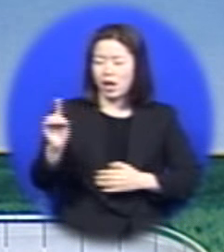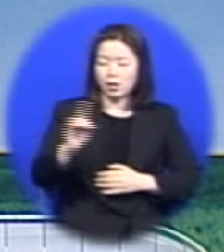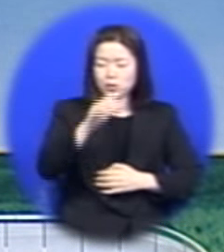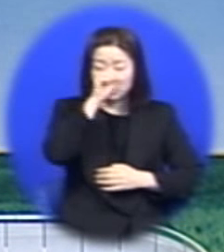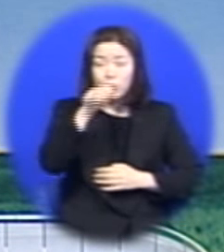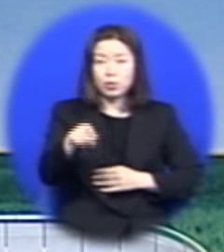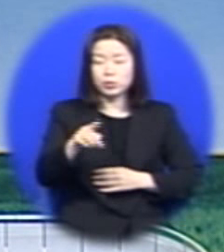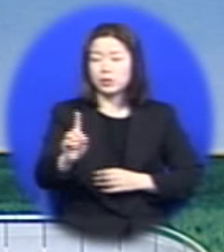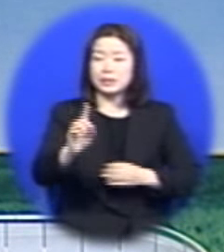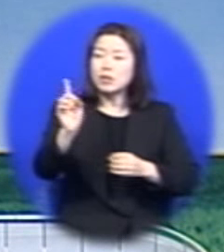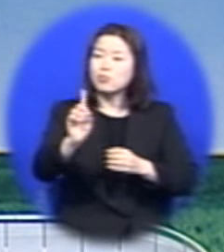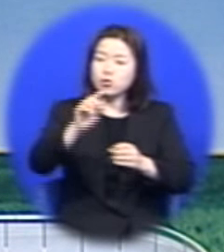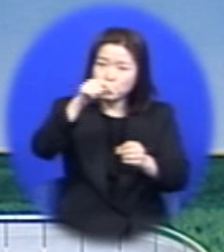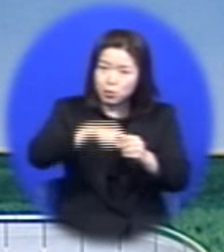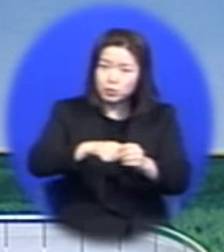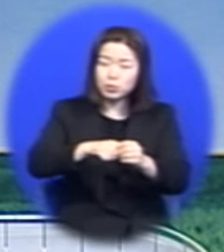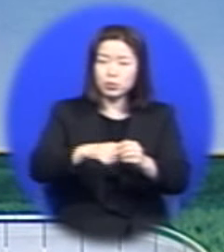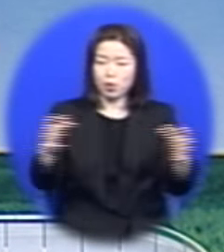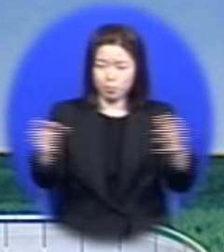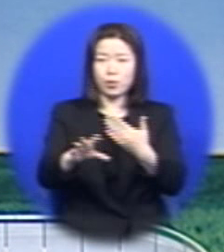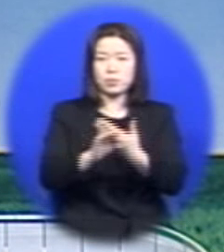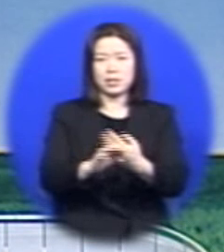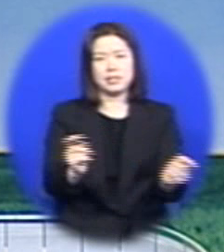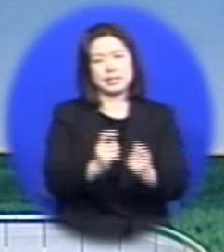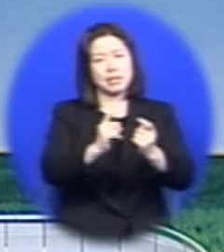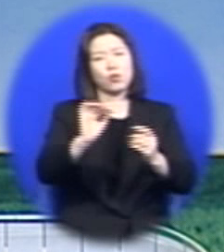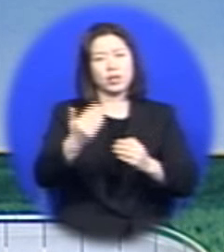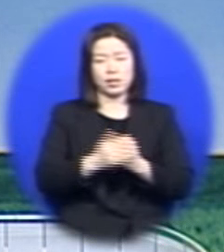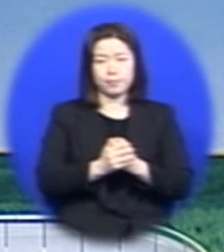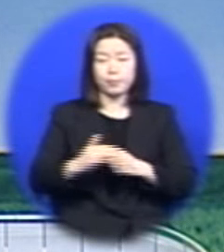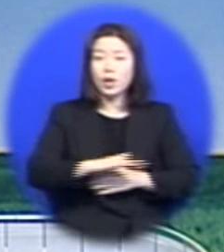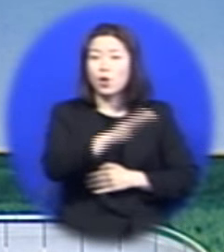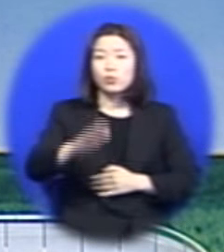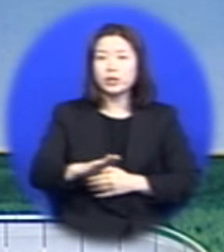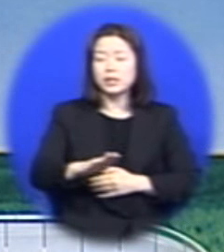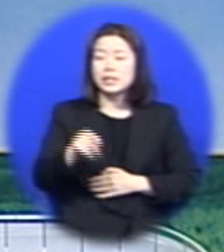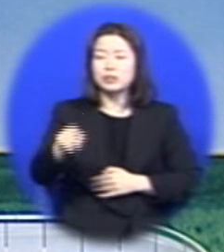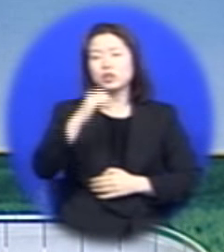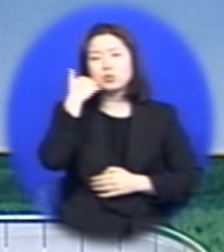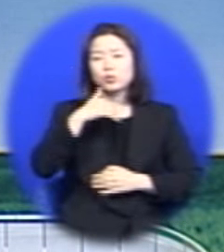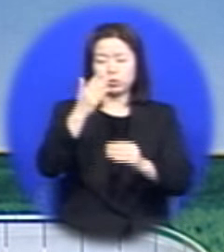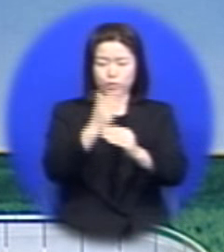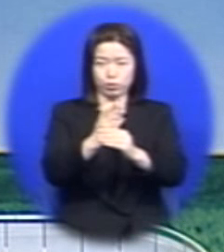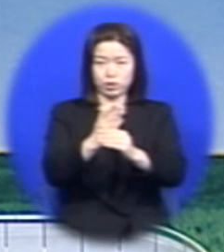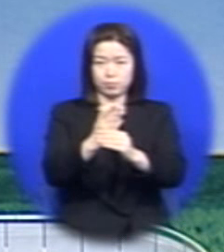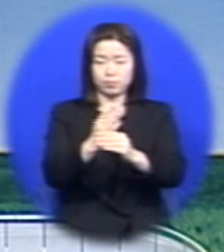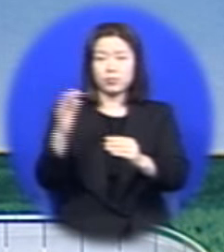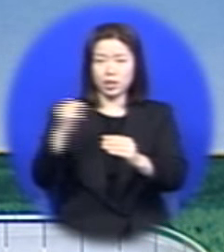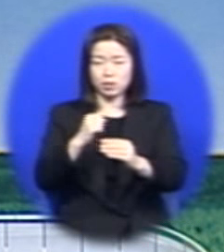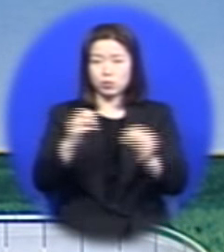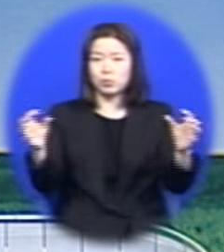그 무엇을 중심으로 모이면 싸우게 된다. 우리는 항상 그 누구를 중심으로 모여야 된다.